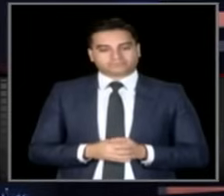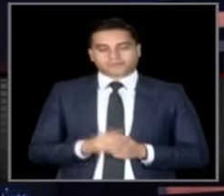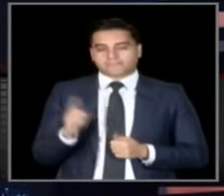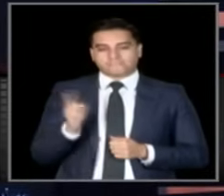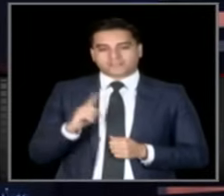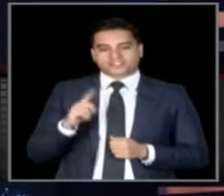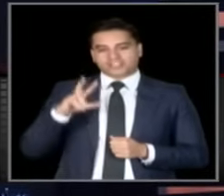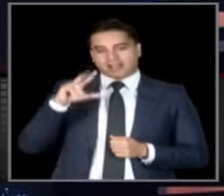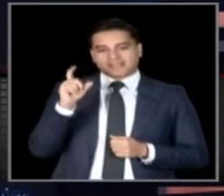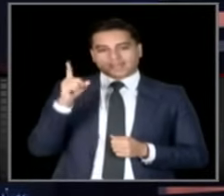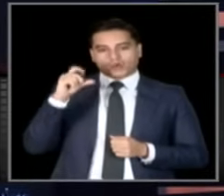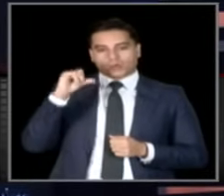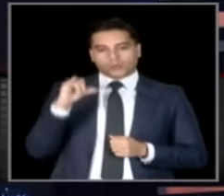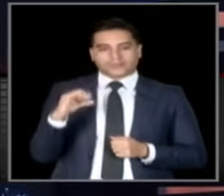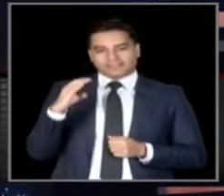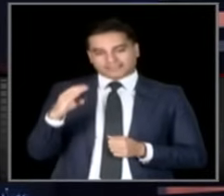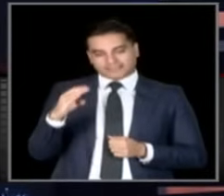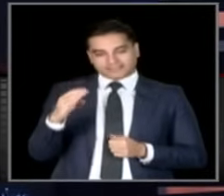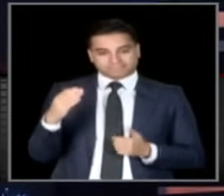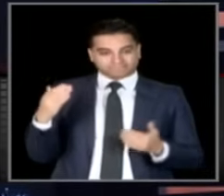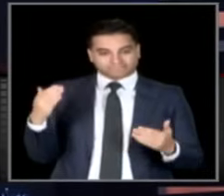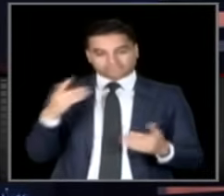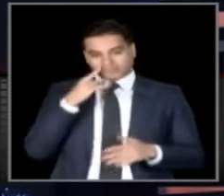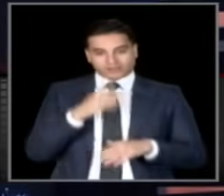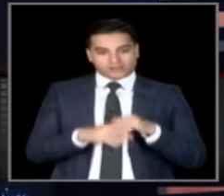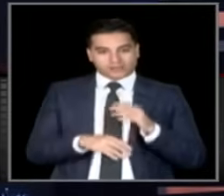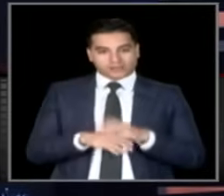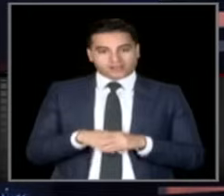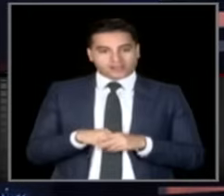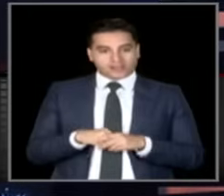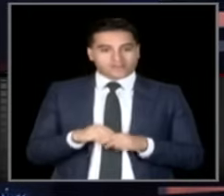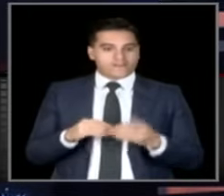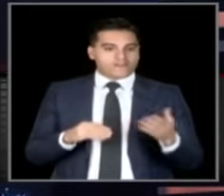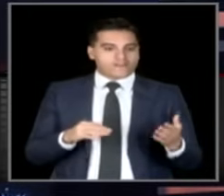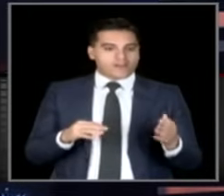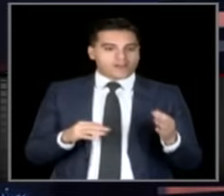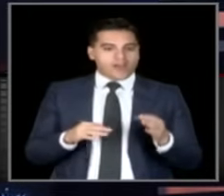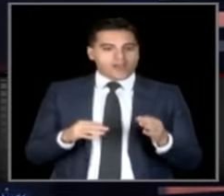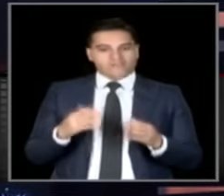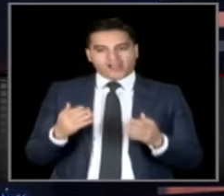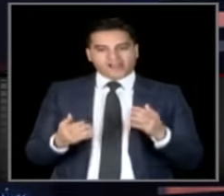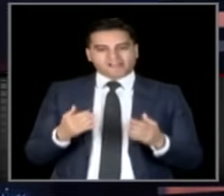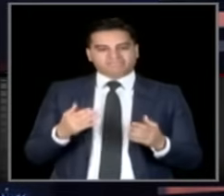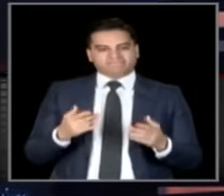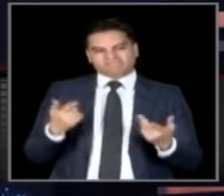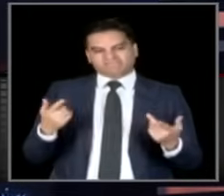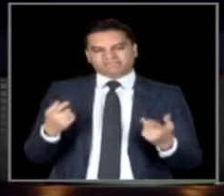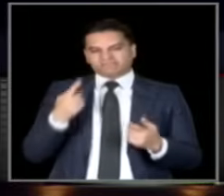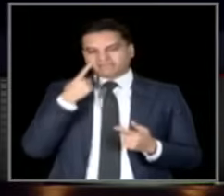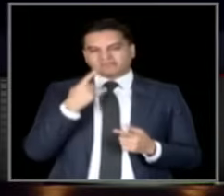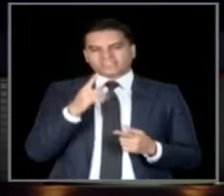مش النرويج. فين يا ميرنا؟ دوس عليك. اسمع الهنت، قمة جبل. حضرتك قلت على قمة جبل. ما